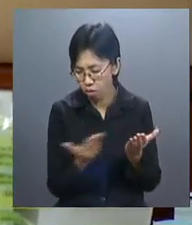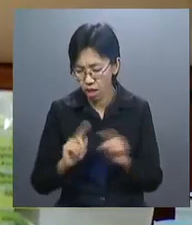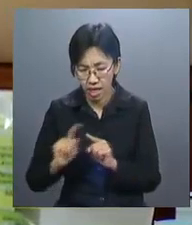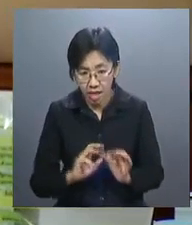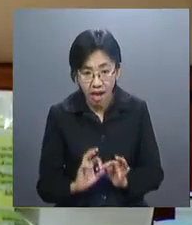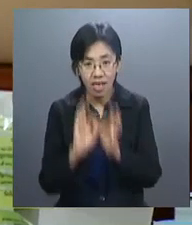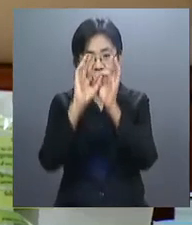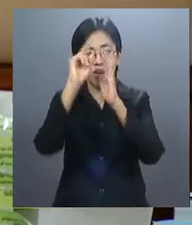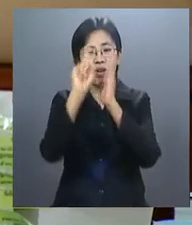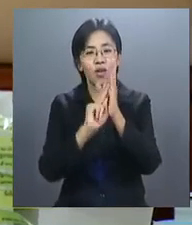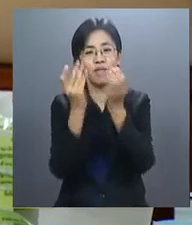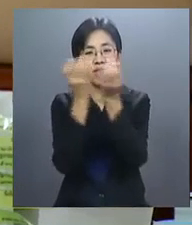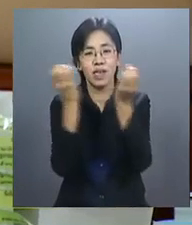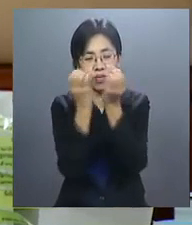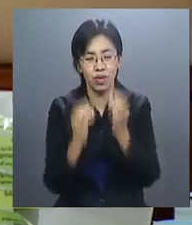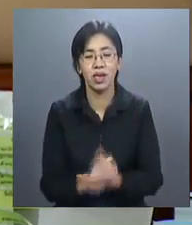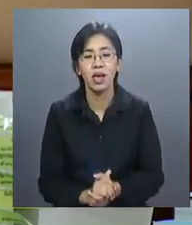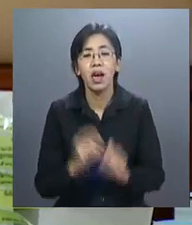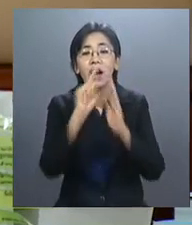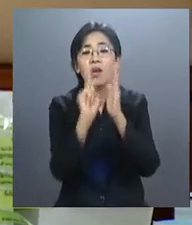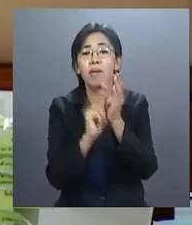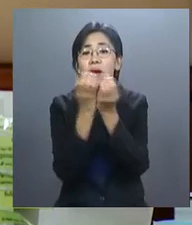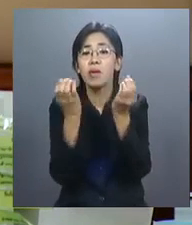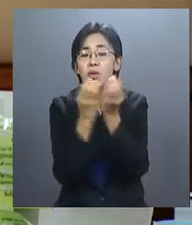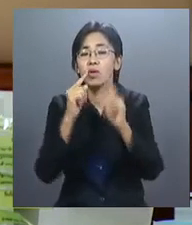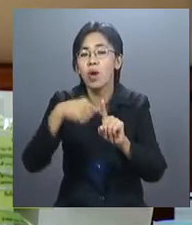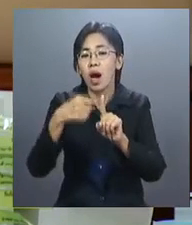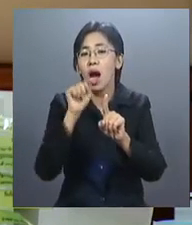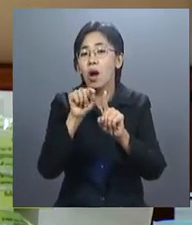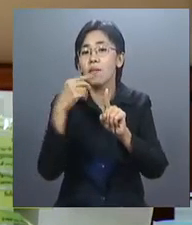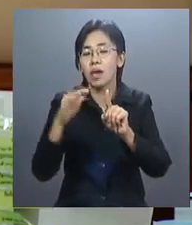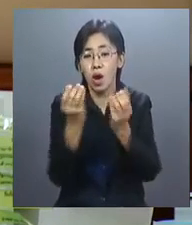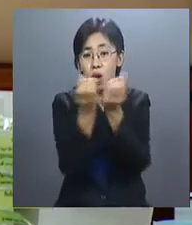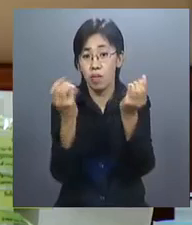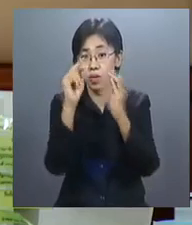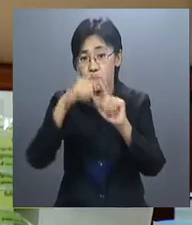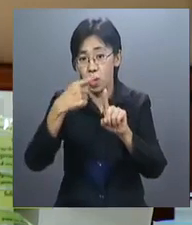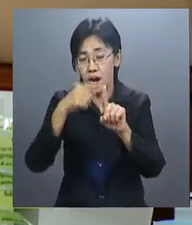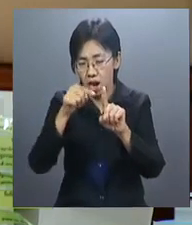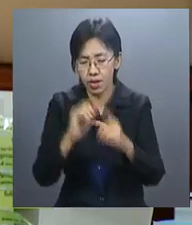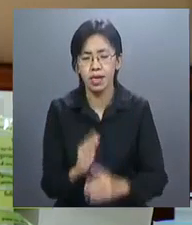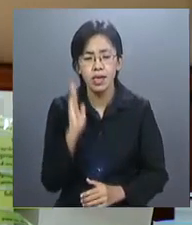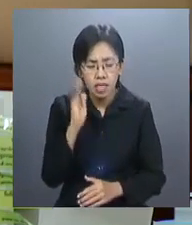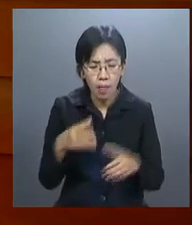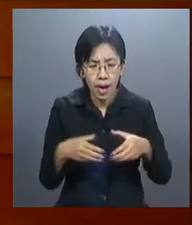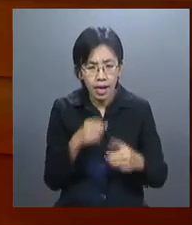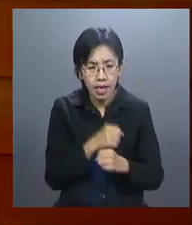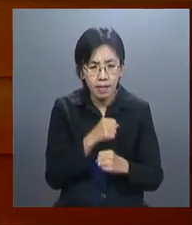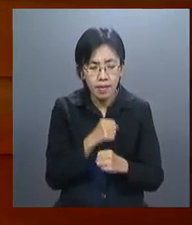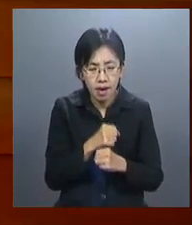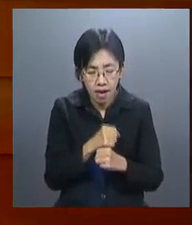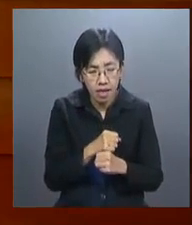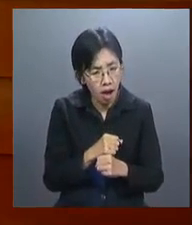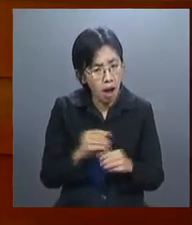รมนูญตามที่รัฐธรรมนูญชั่วคราวนั้นเปิดช่องไว้โดยเบื้องต้นมีแนวคิดที่จะแต่งตั้งคณะกรรมการกฤษฎีก